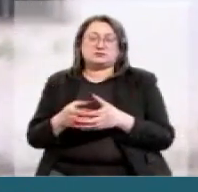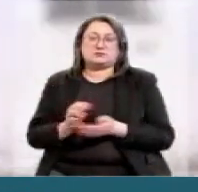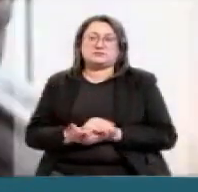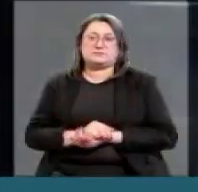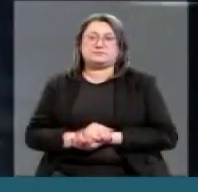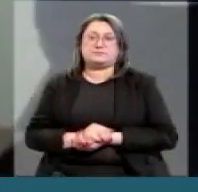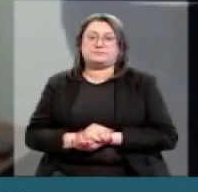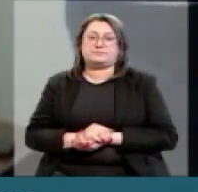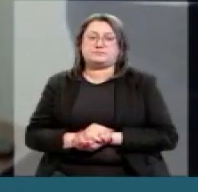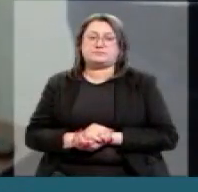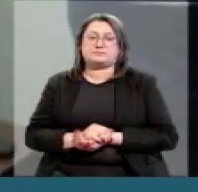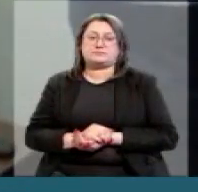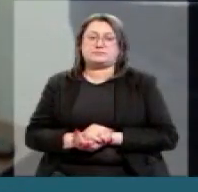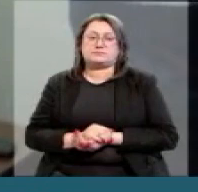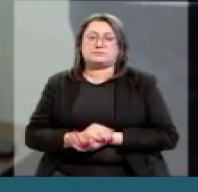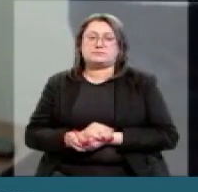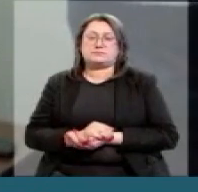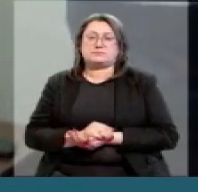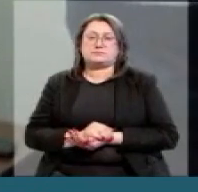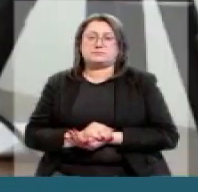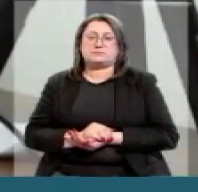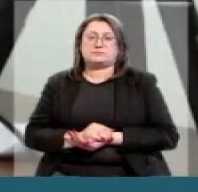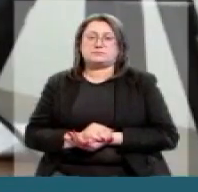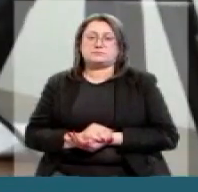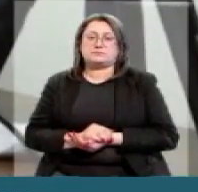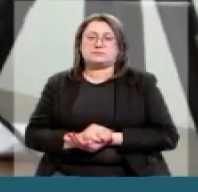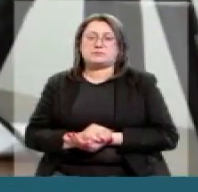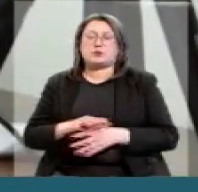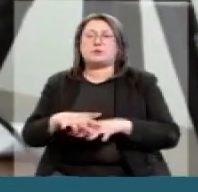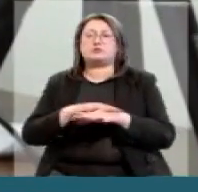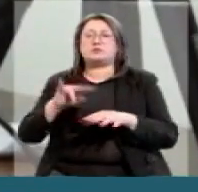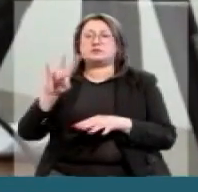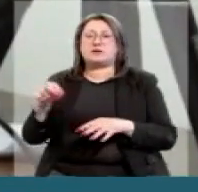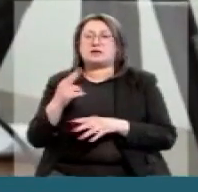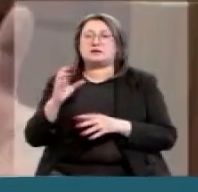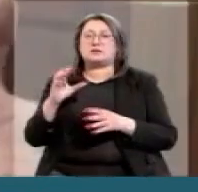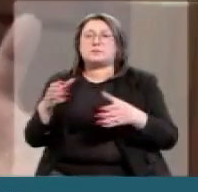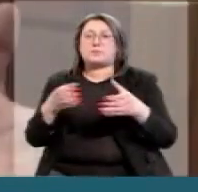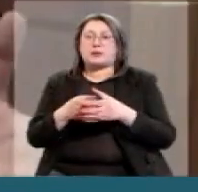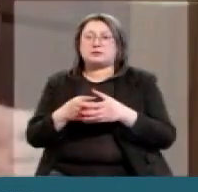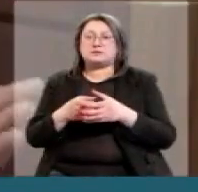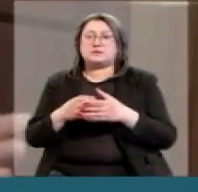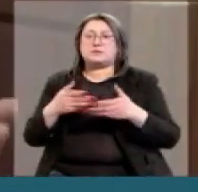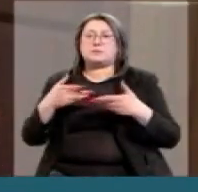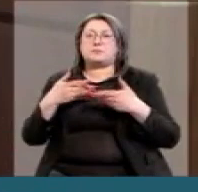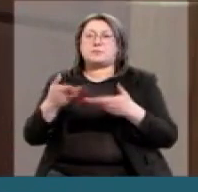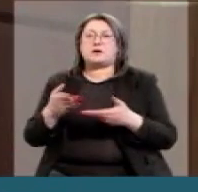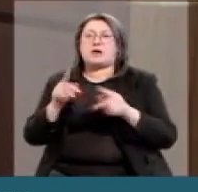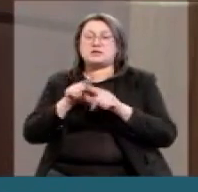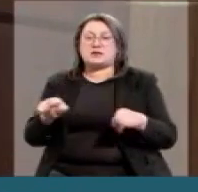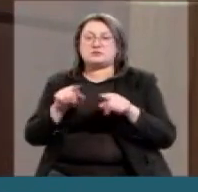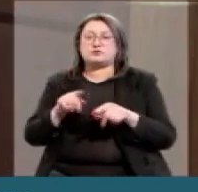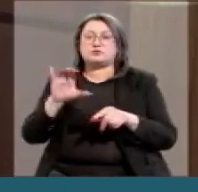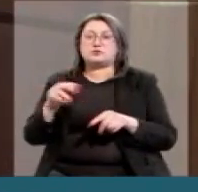талқылап жатырмыз. Жалпыұлттық социал-демократиялық партиясының мүшелері әлеуметтік желдегі үгіт-насихат жұмыстарын жалғастырып жатыр. Олар бүгін Инстаграм және